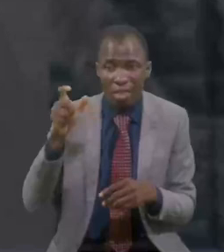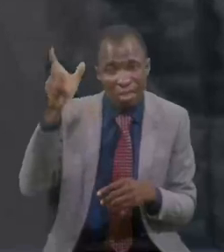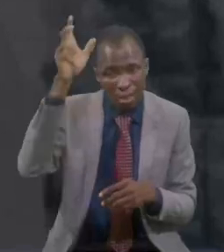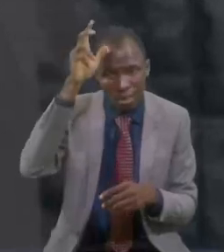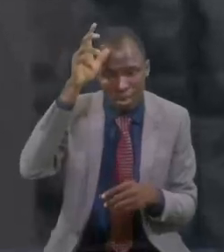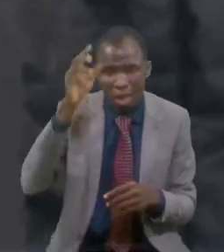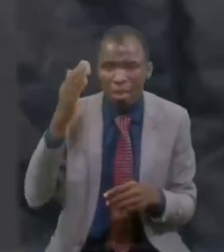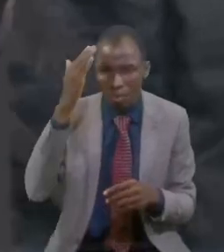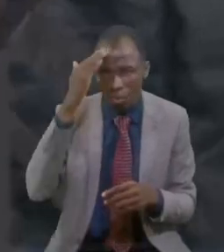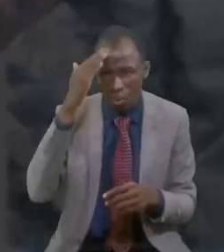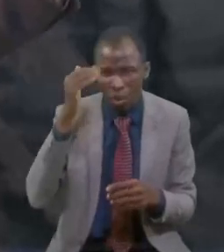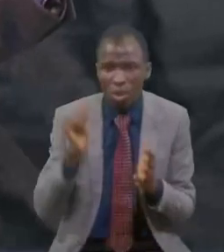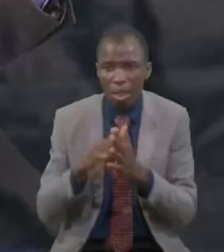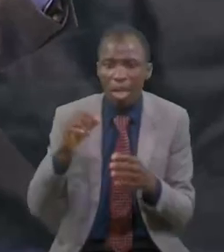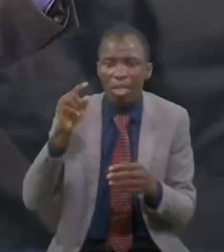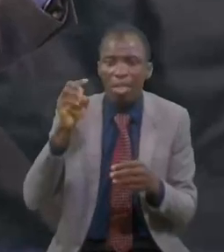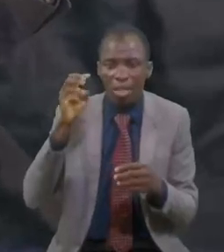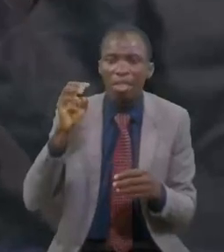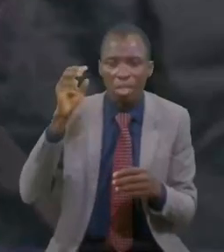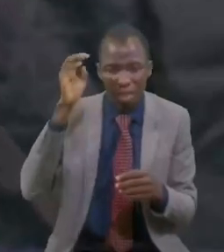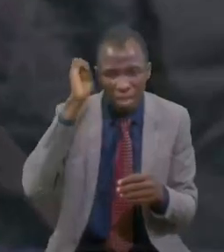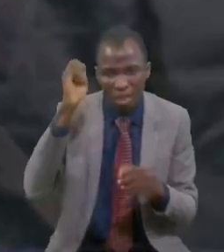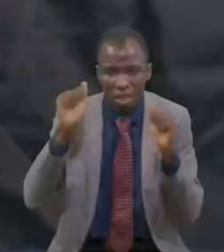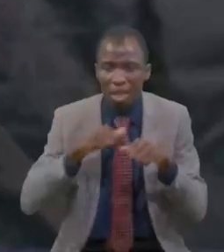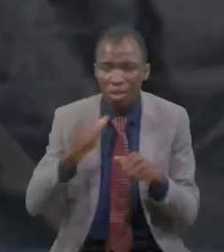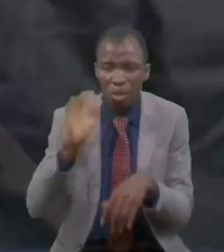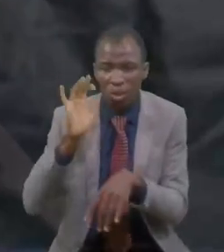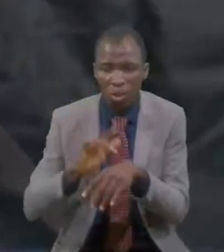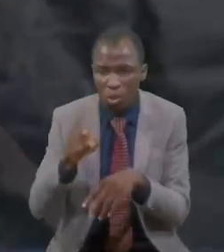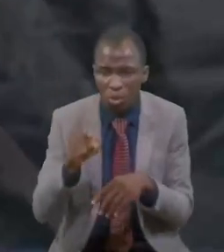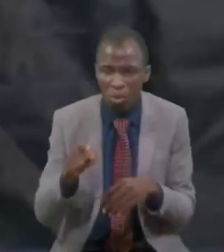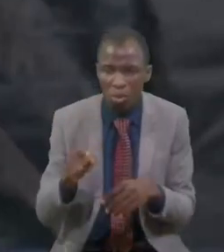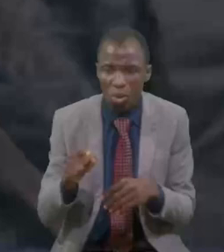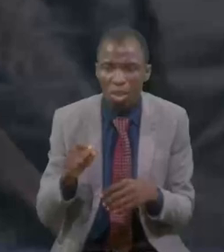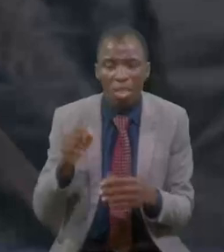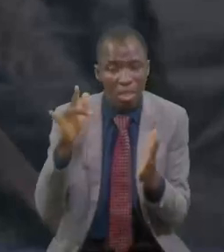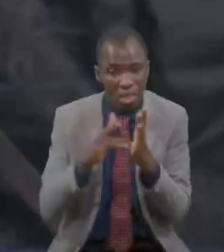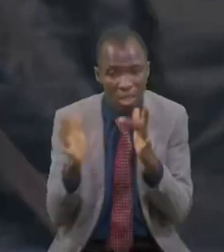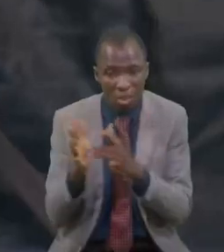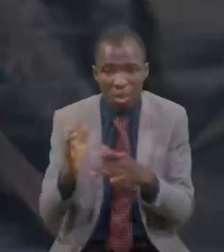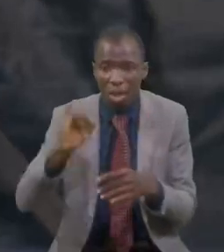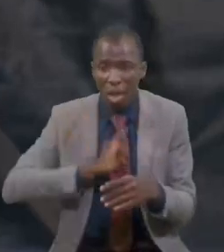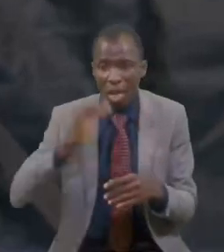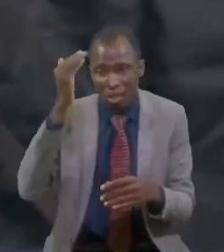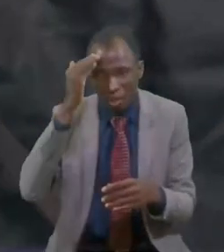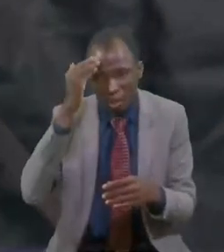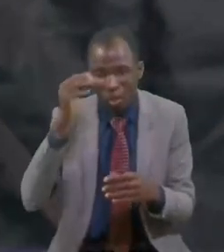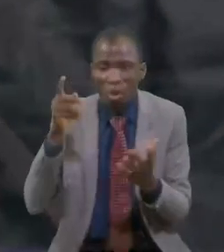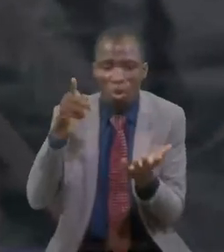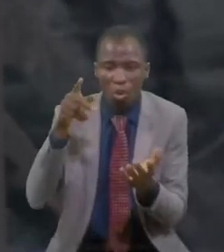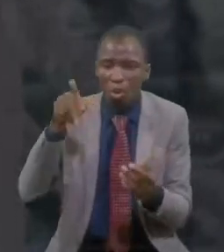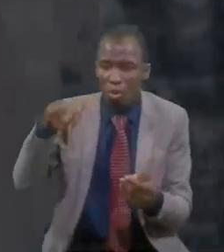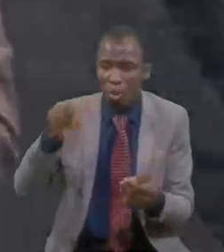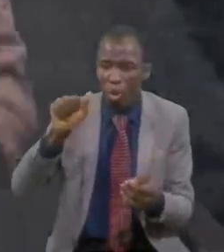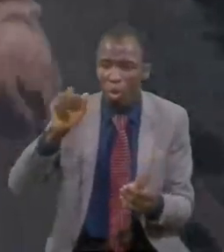Satan le sait il ne peut pas vous toucher je je connais Jésus je sais je